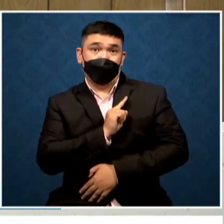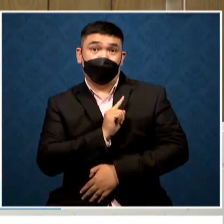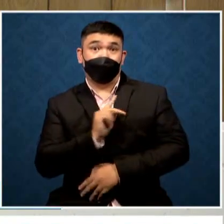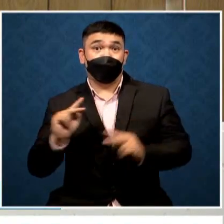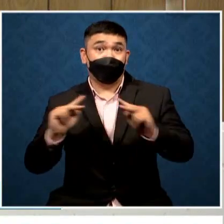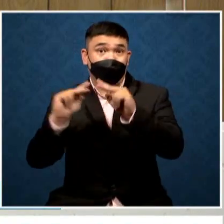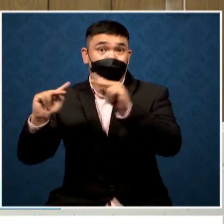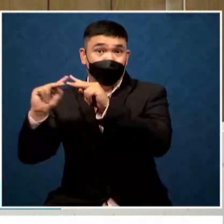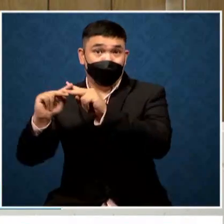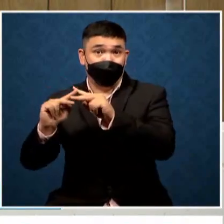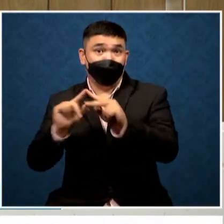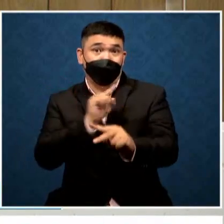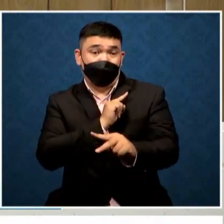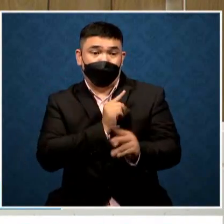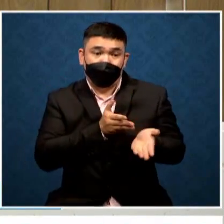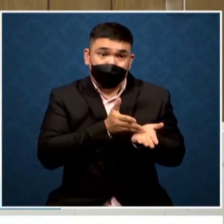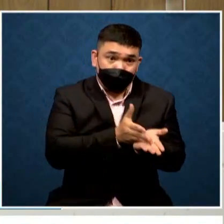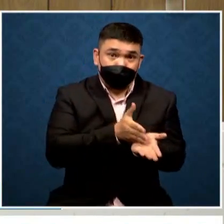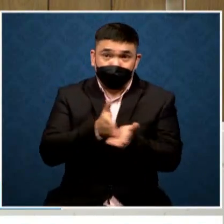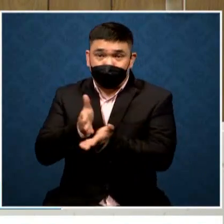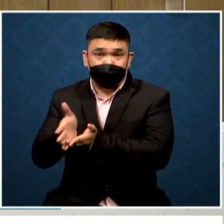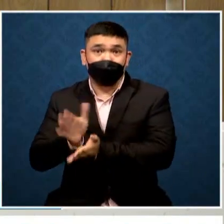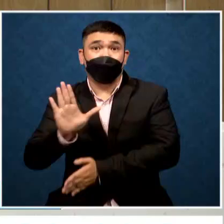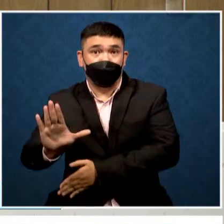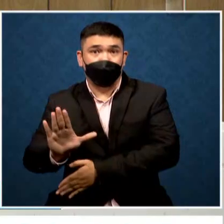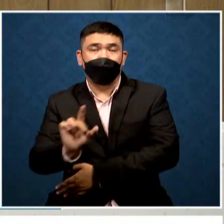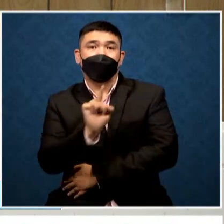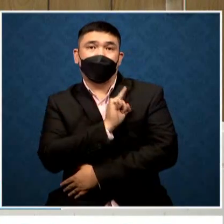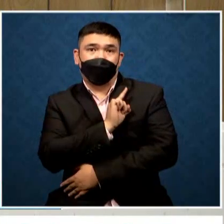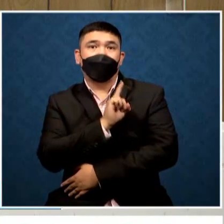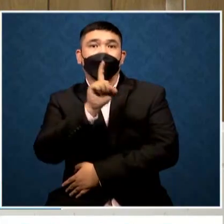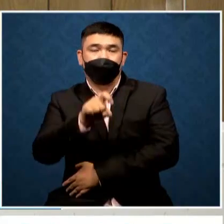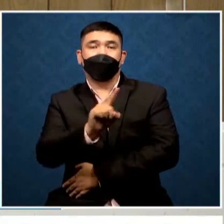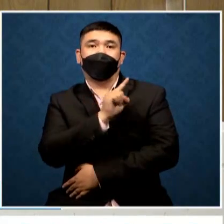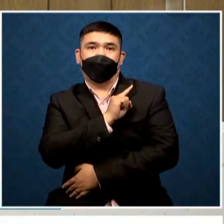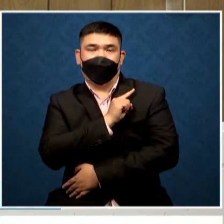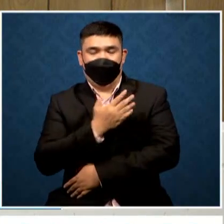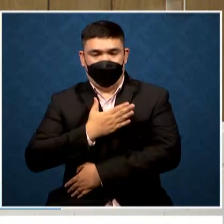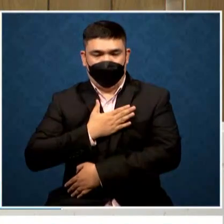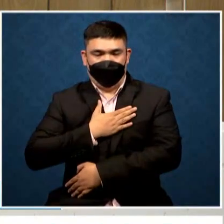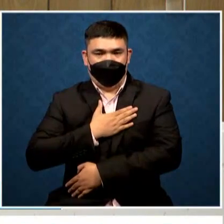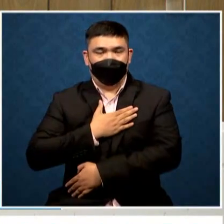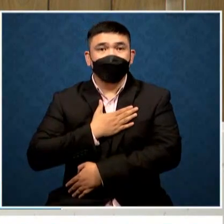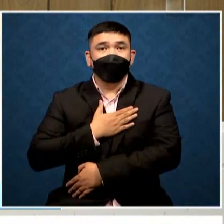อบในกิจการใดของกระทรวงใดตามหน้าที่นั้นจะต้องรับผิดชอบกับผมก็คงไม่ไป